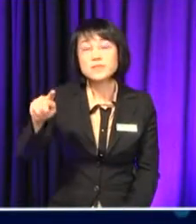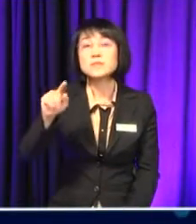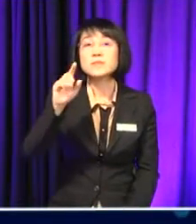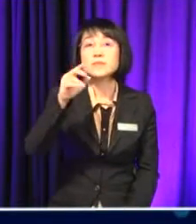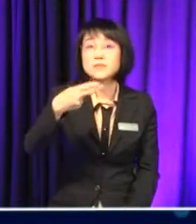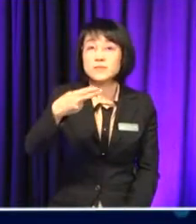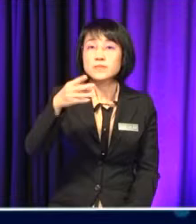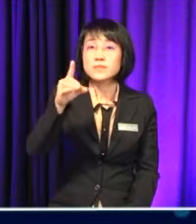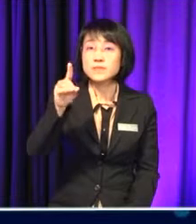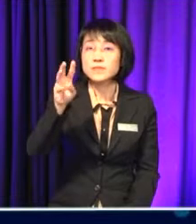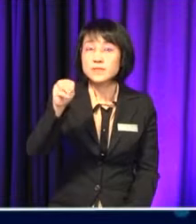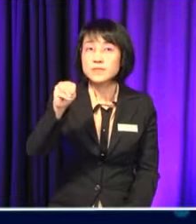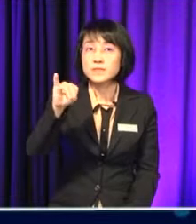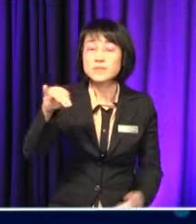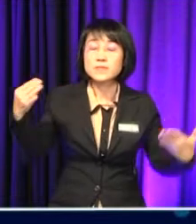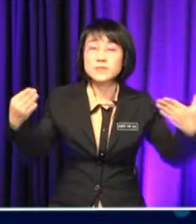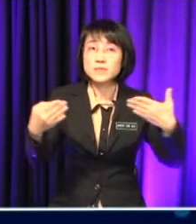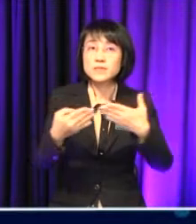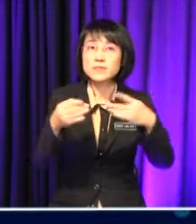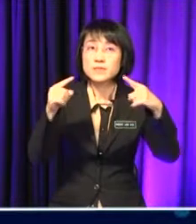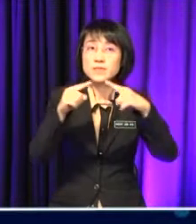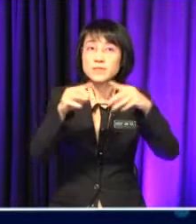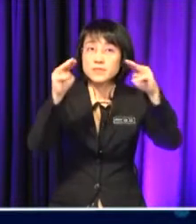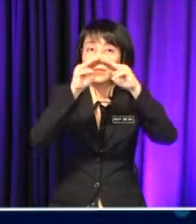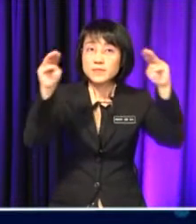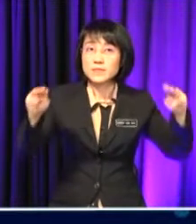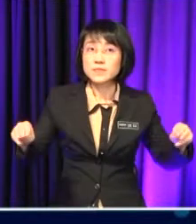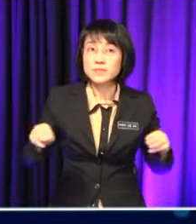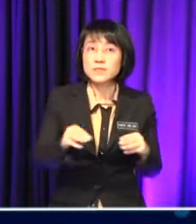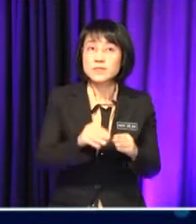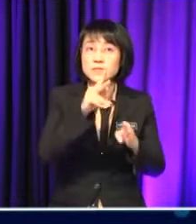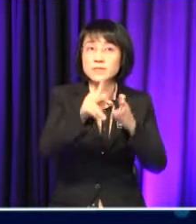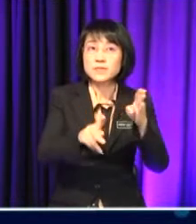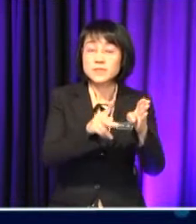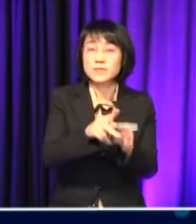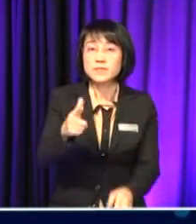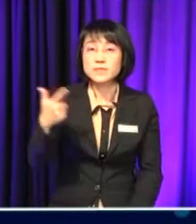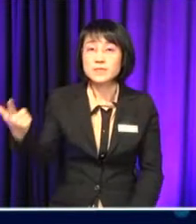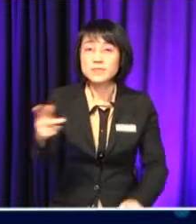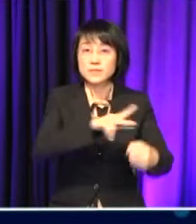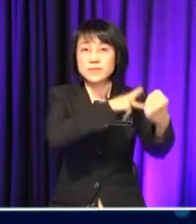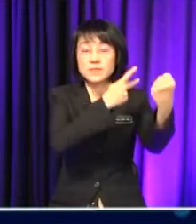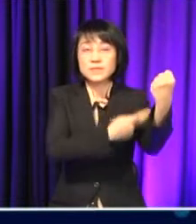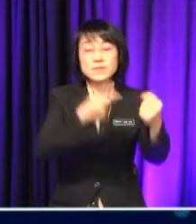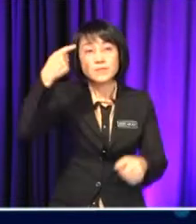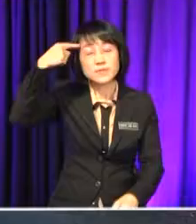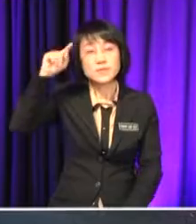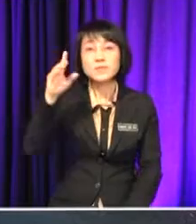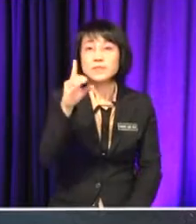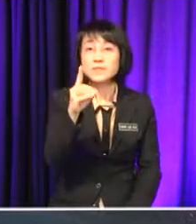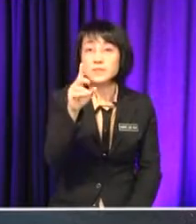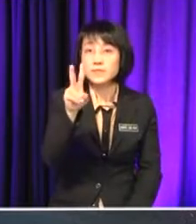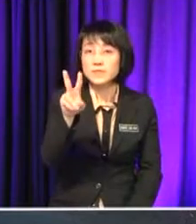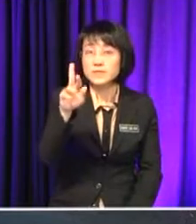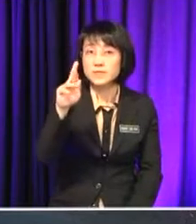HDMI yang akan disambungkan ke monitor. Baik. Dan juga kabel bekalan kuasa untuk DVR. Okey. Ini